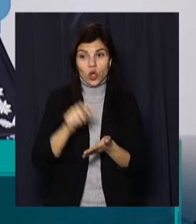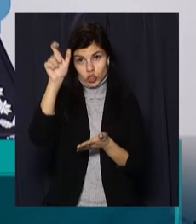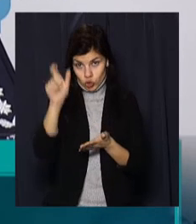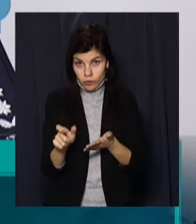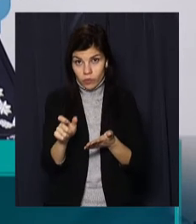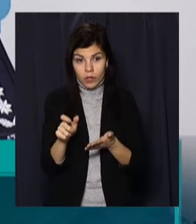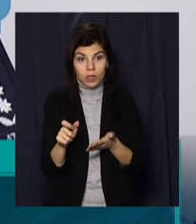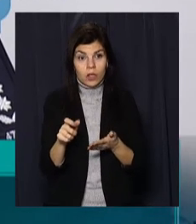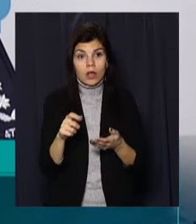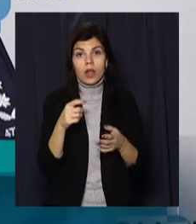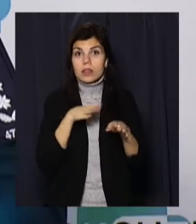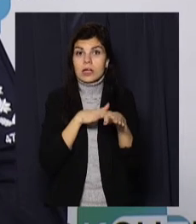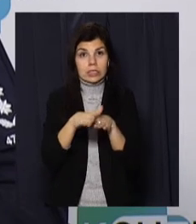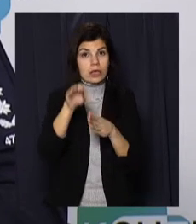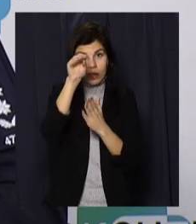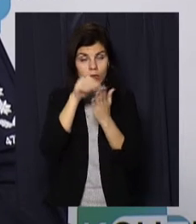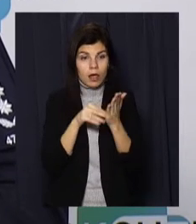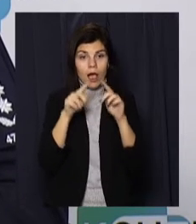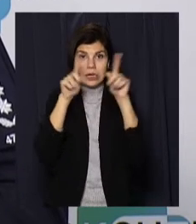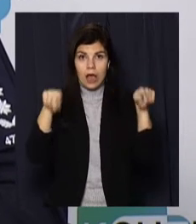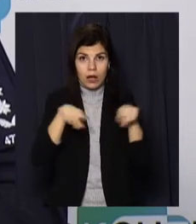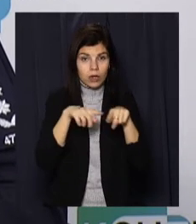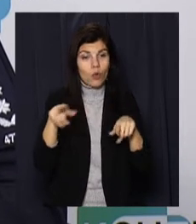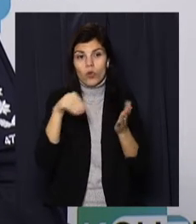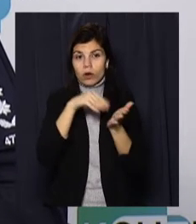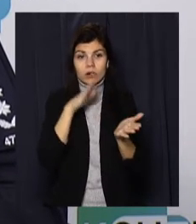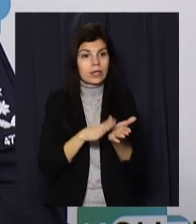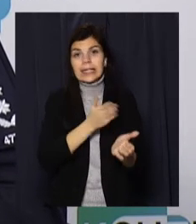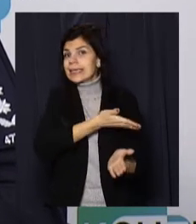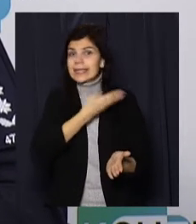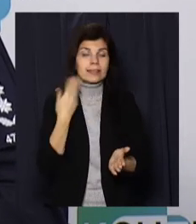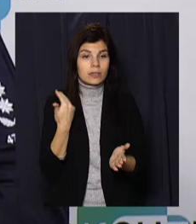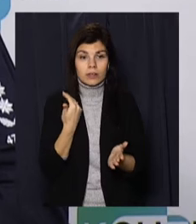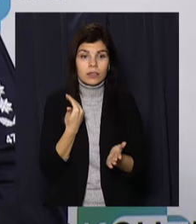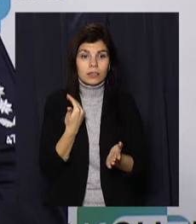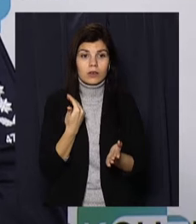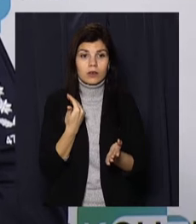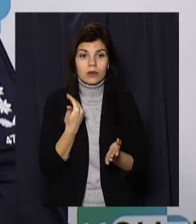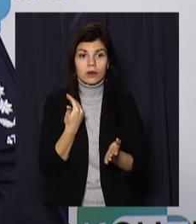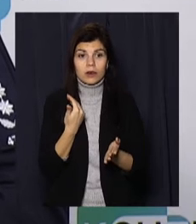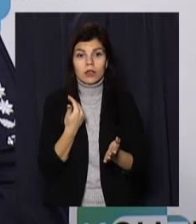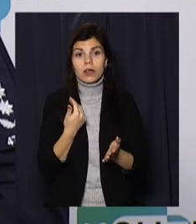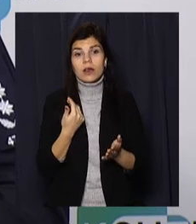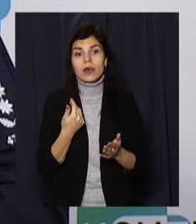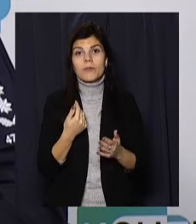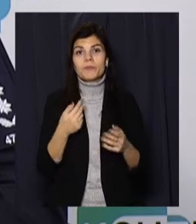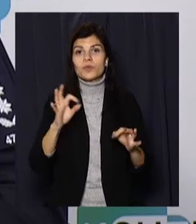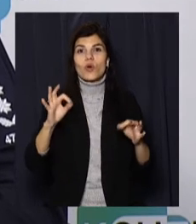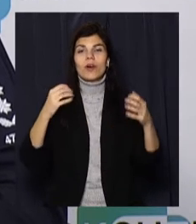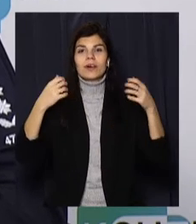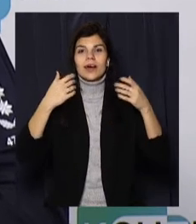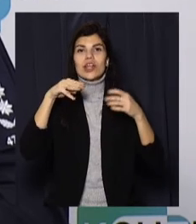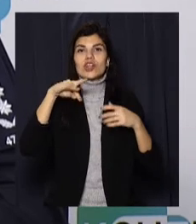громадянин не заповнив картку і в ній не відзначені добуті, скажімо, там, трофеї,